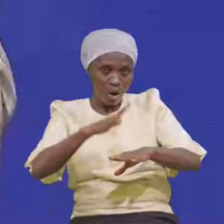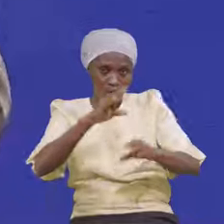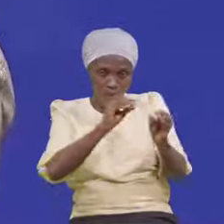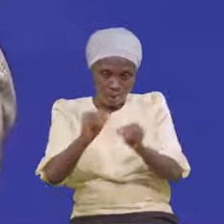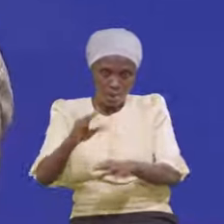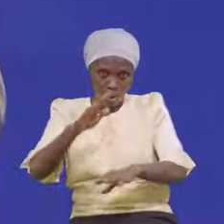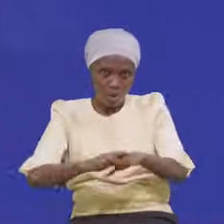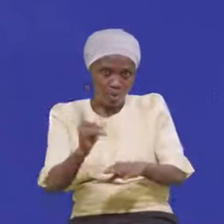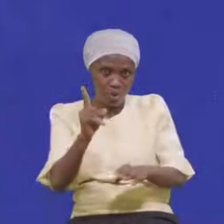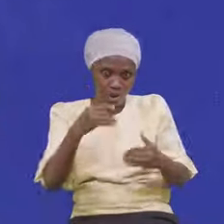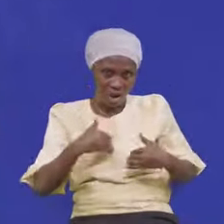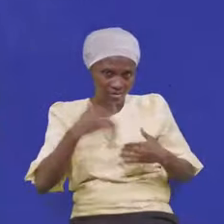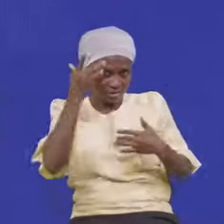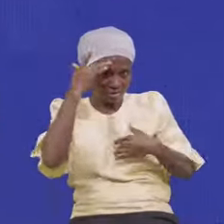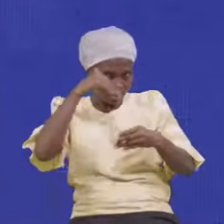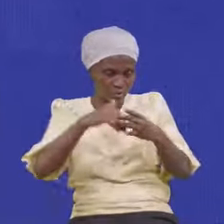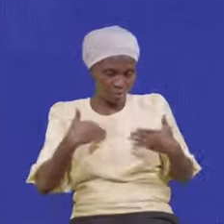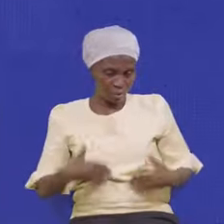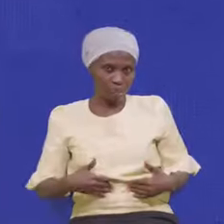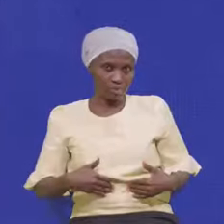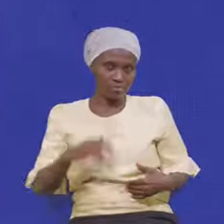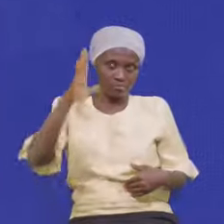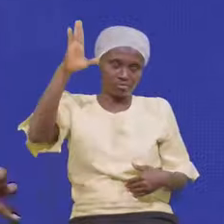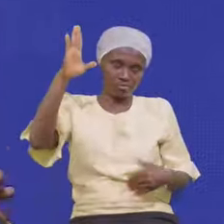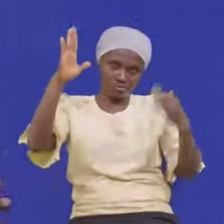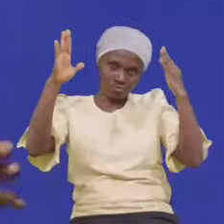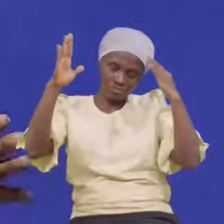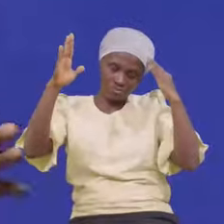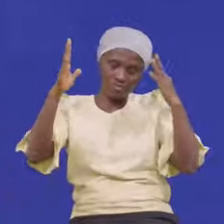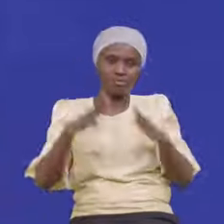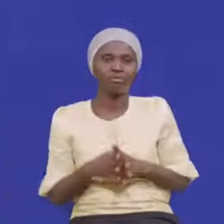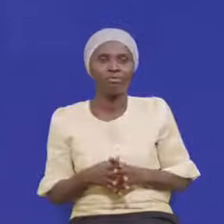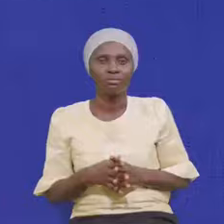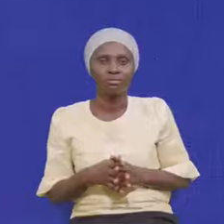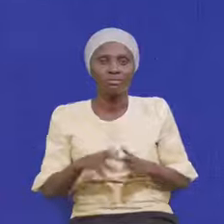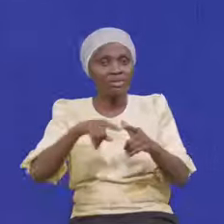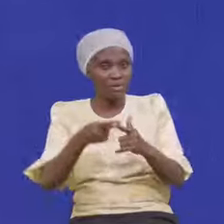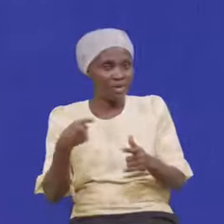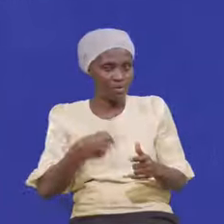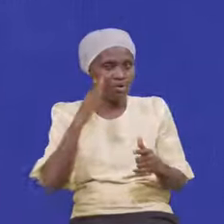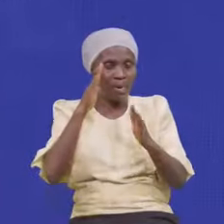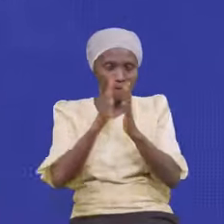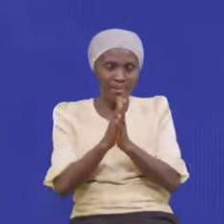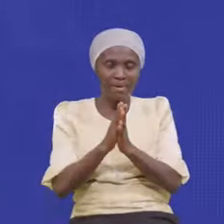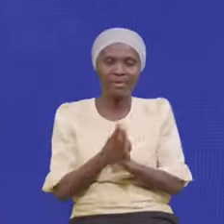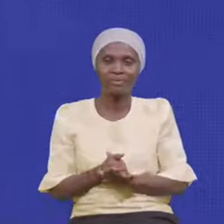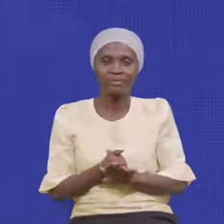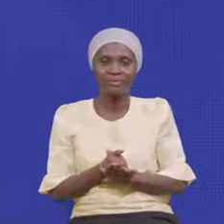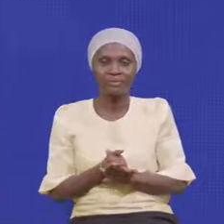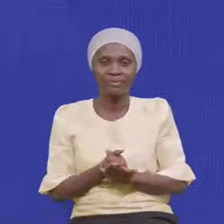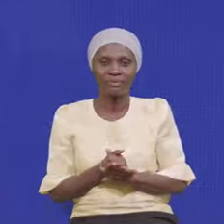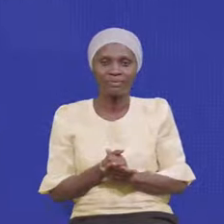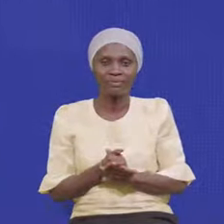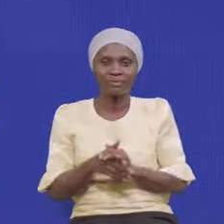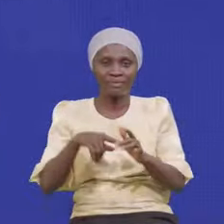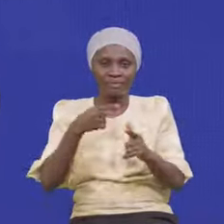the disease. మీకు ఎక్కడ వ్యాధి ఉన్నా రోగం ఉన్నా అక్కడ మీ చేతిని ఉంచుకోండి. And then we'll pray. ఇప్పుడు మనం ప్రార్థన చేద్దాం. And he'll